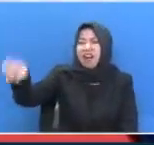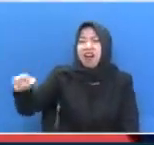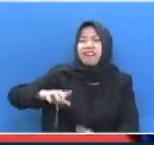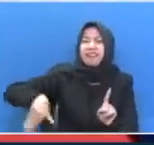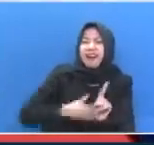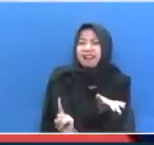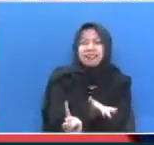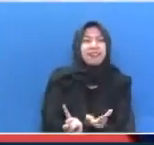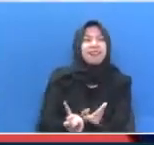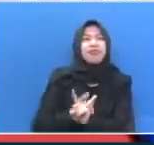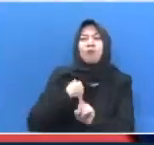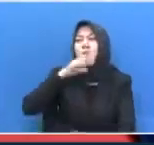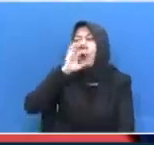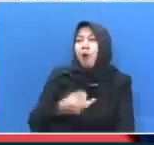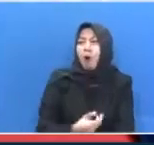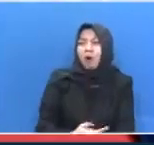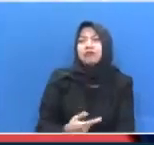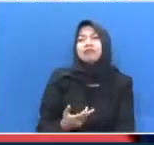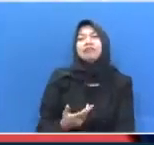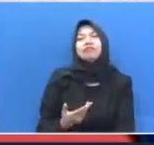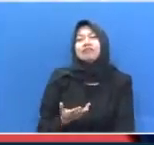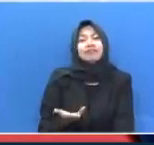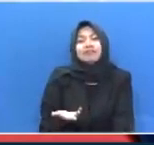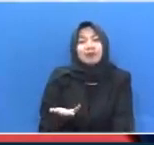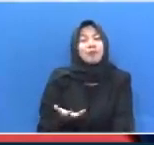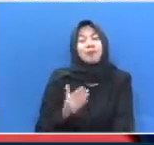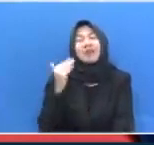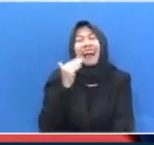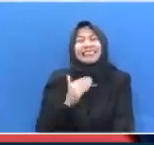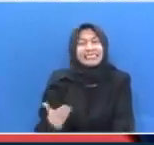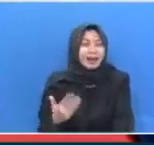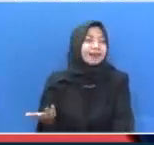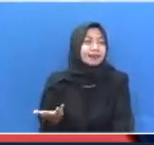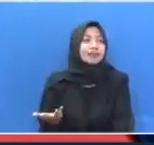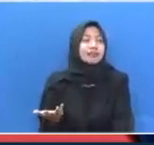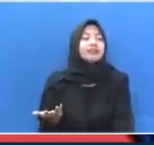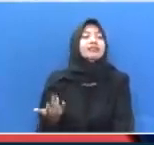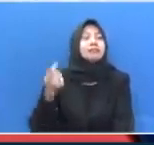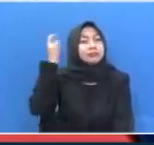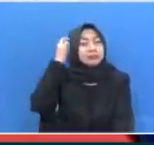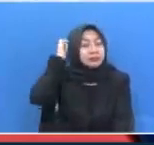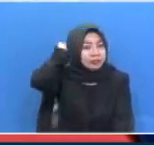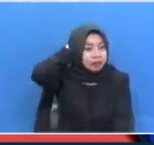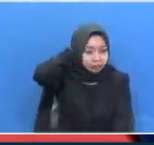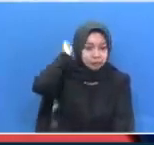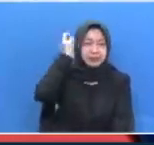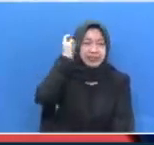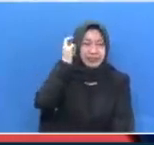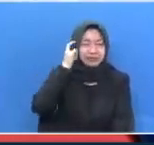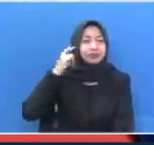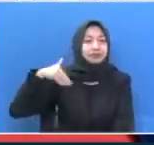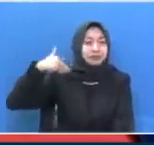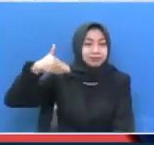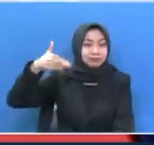dikibuli istilah ditelikung gitu ya itu adalah perkara biasa Oleh karena itu selama statement statementnya itu tidak mengarah kepada